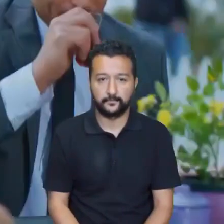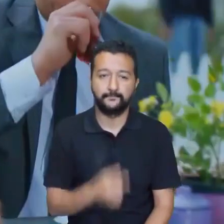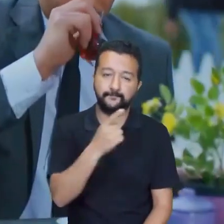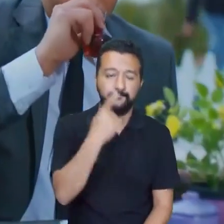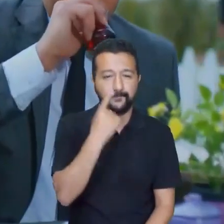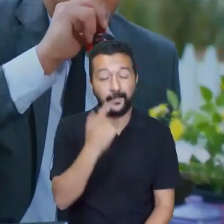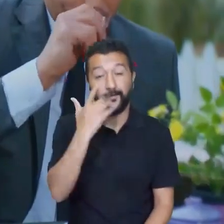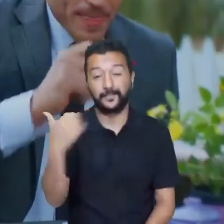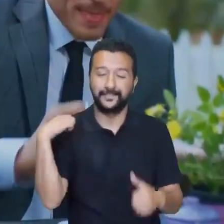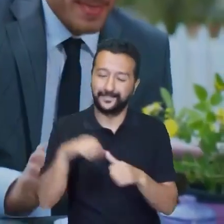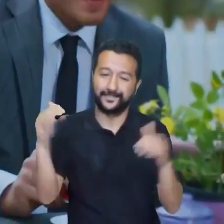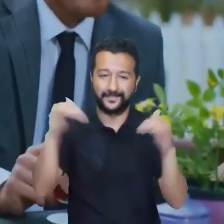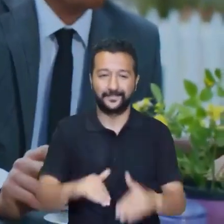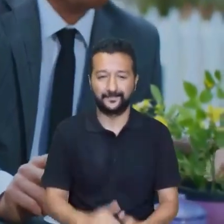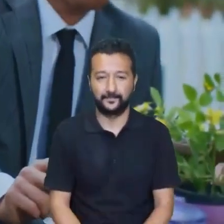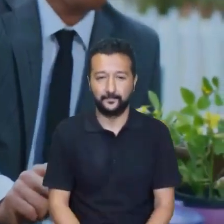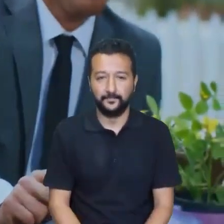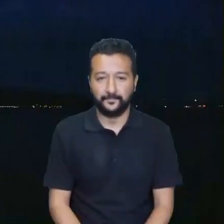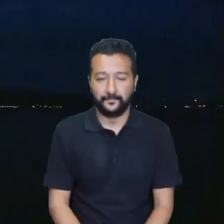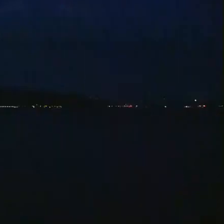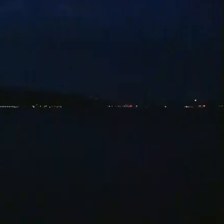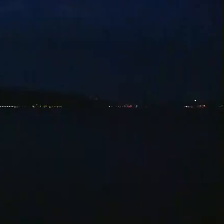Tekrar hoş geldiniz.